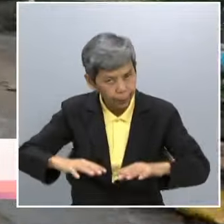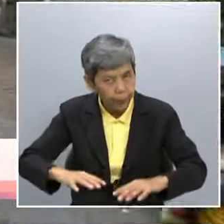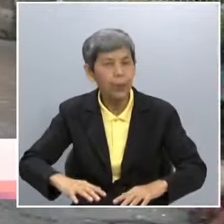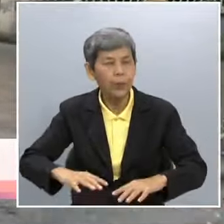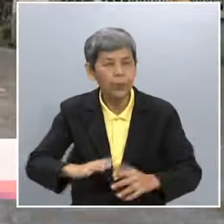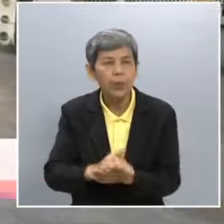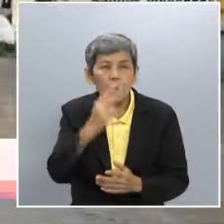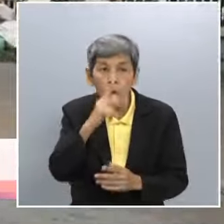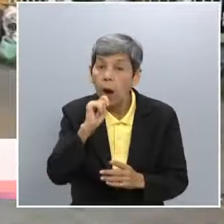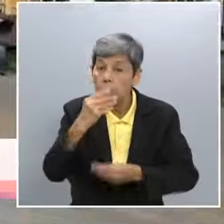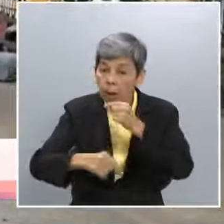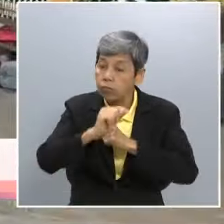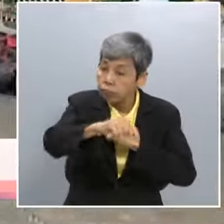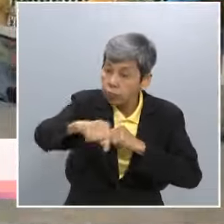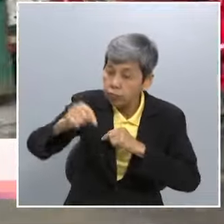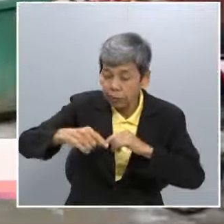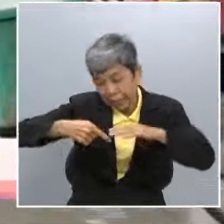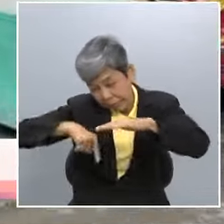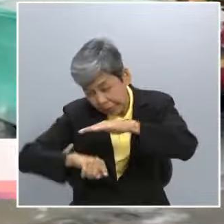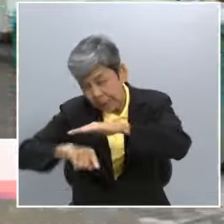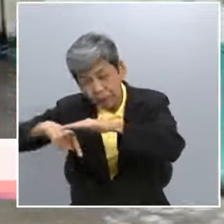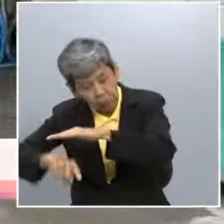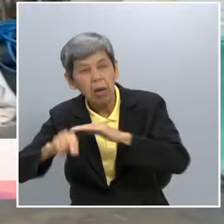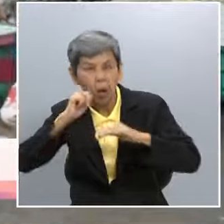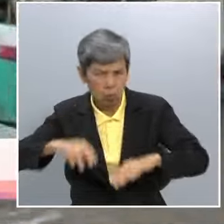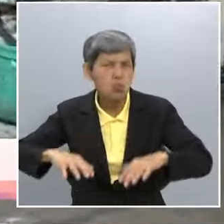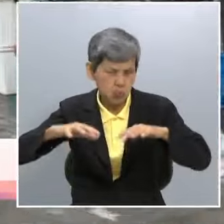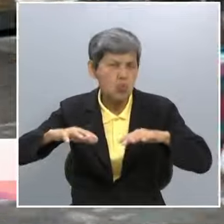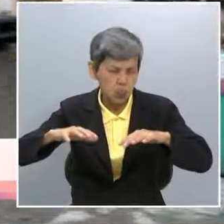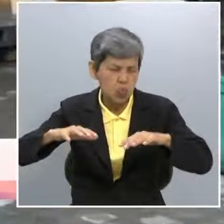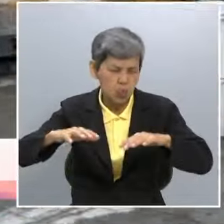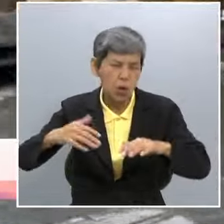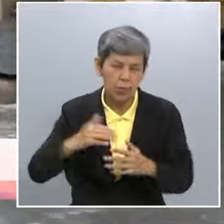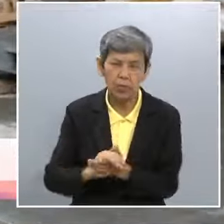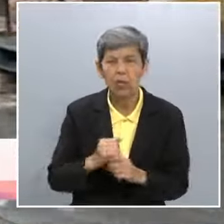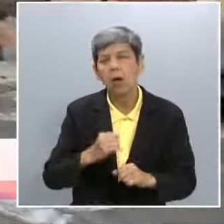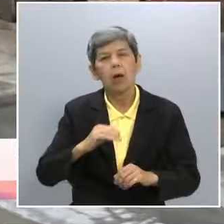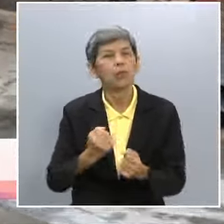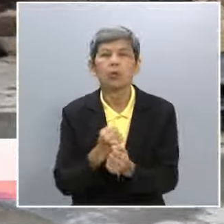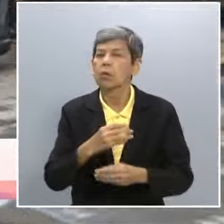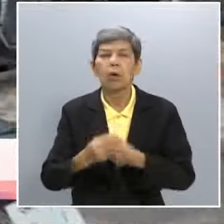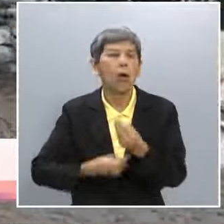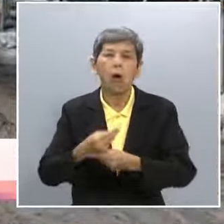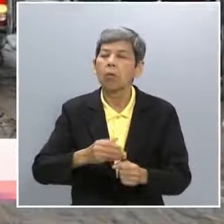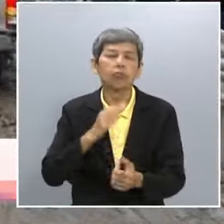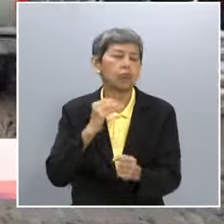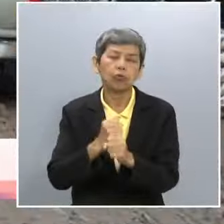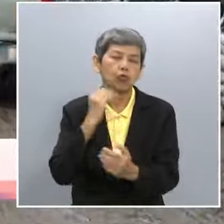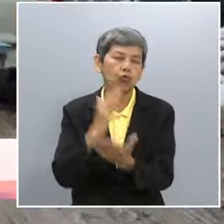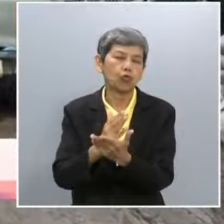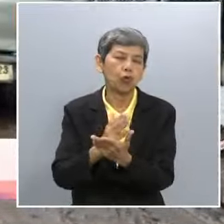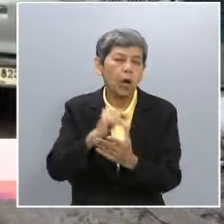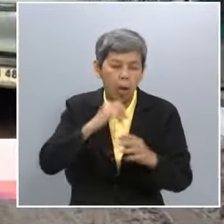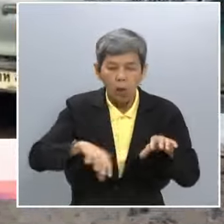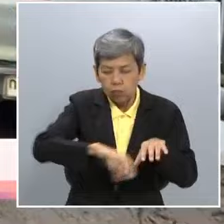แต่ในตัวตลาดโดยเฉพาะชั้นใต้ดินยังถูกน้ำท่วมขังสูงแล้วต้องปิดให้บริการเพื่อสูบน้ำออกสภ